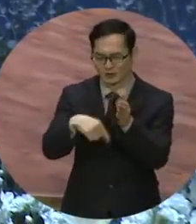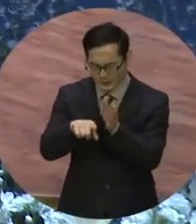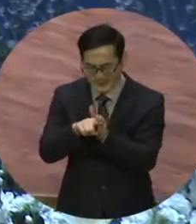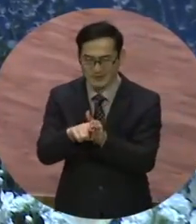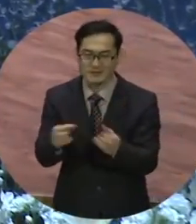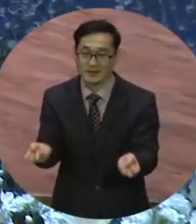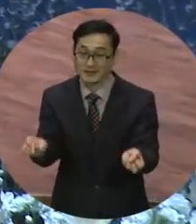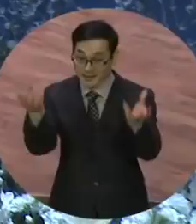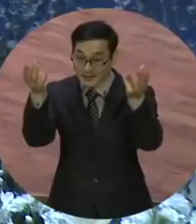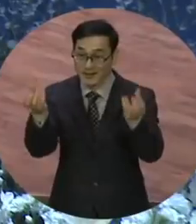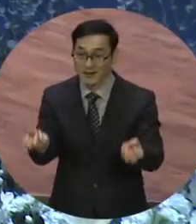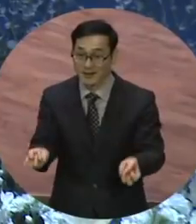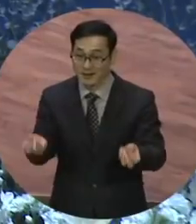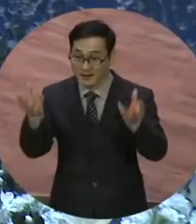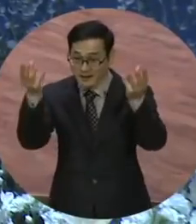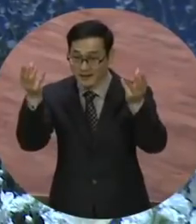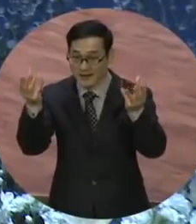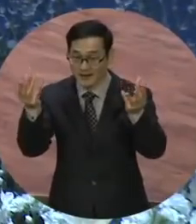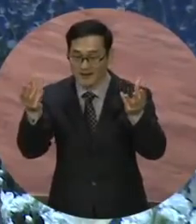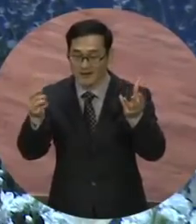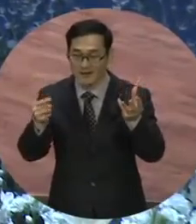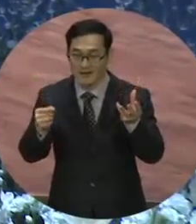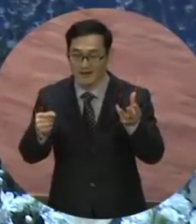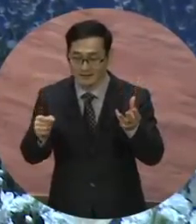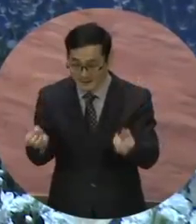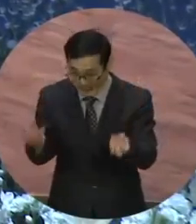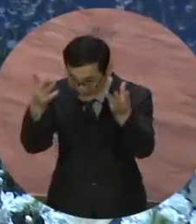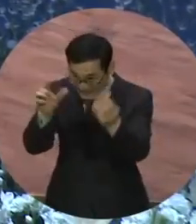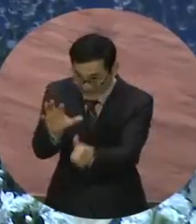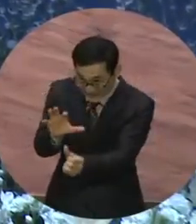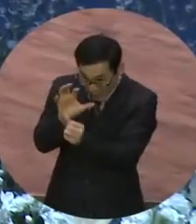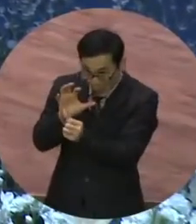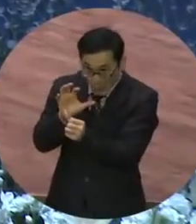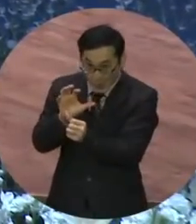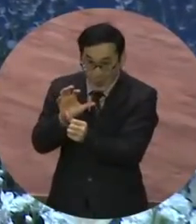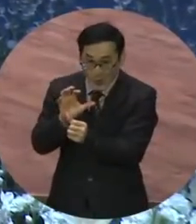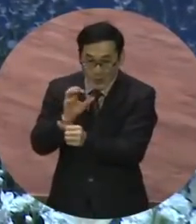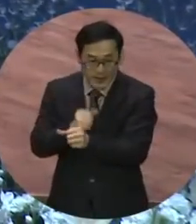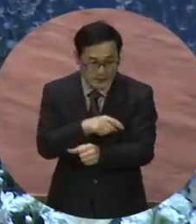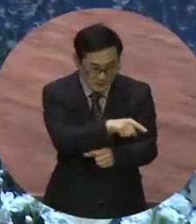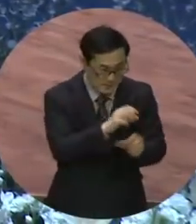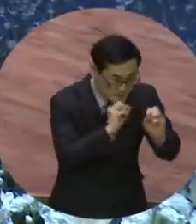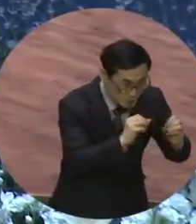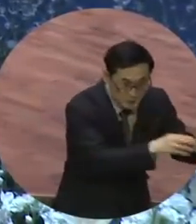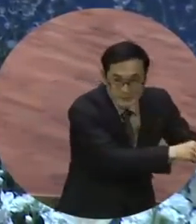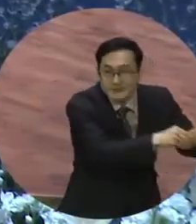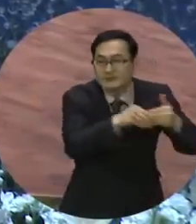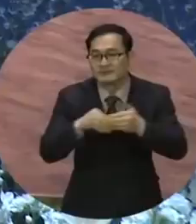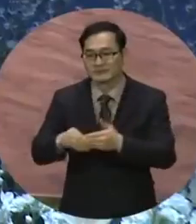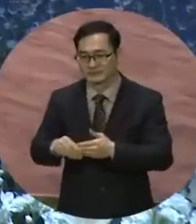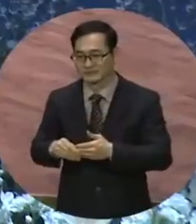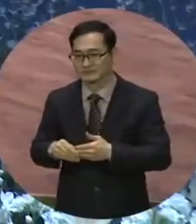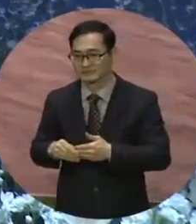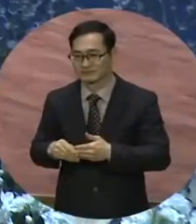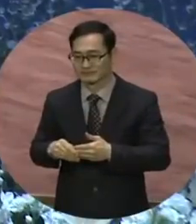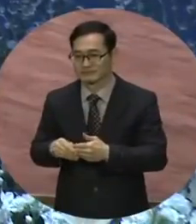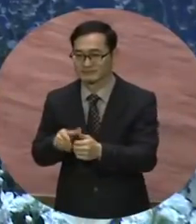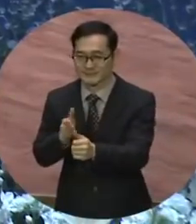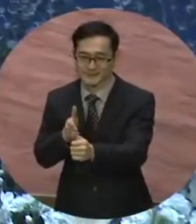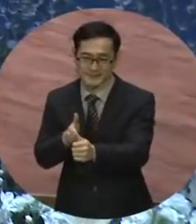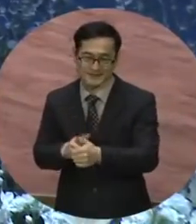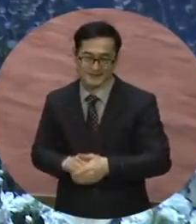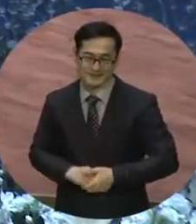그래서 전도의 접촉점을 여러분이 제공해 주고 있는 겁니다. 이런 프로그램 저런 프로그램을 써서 우리가 복음이